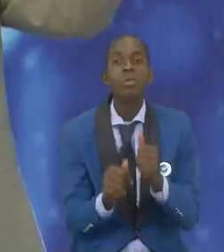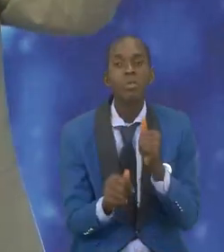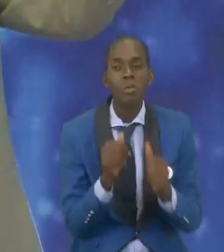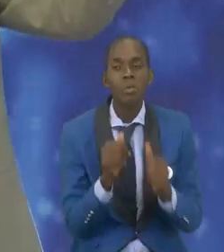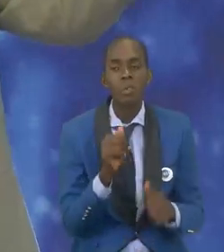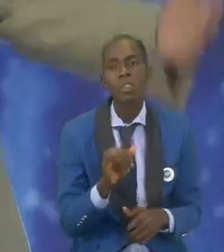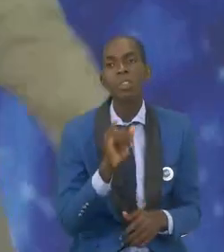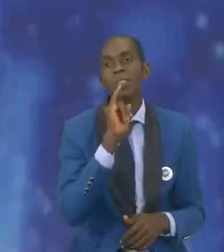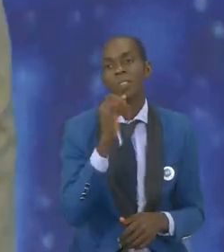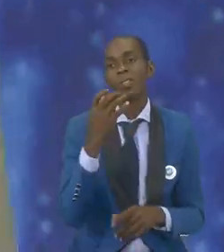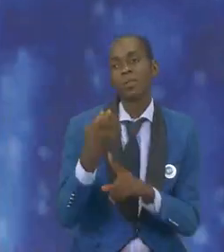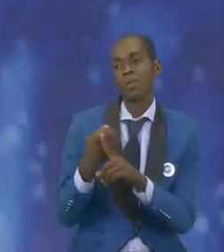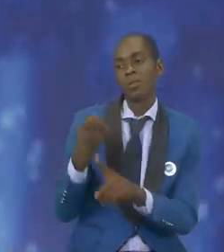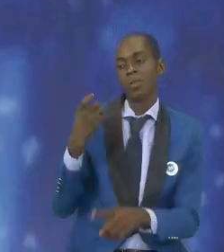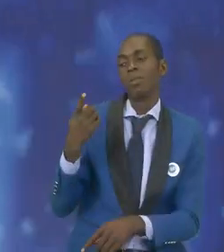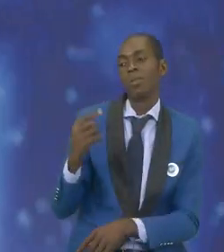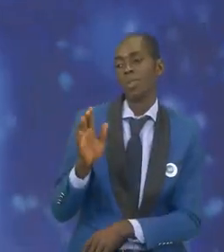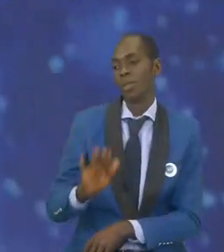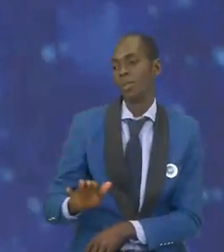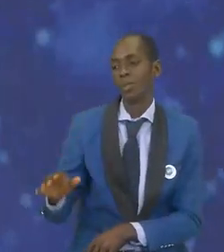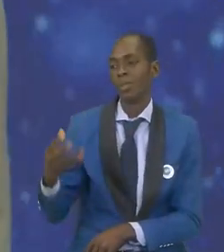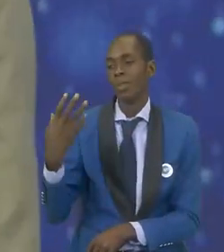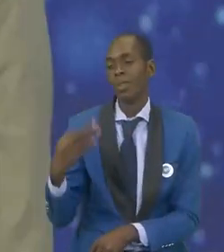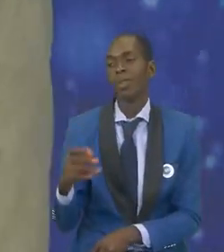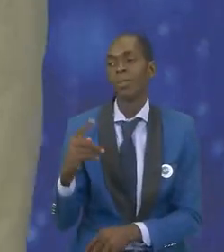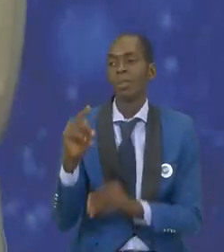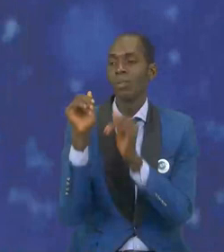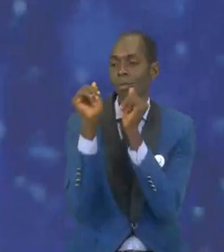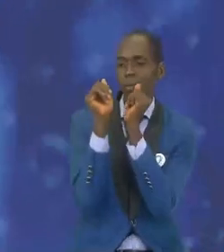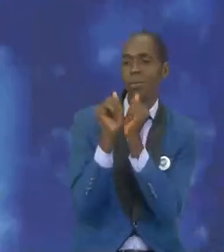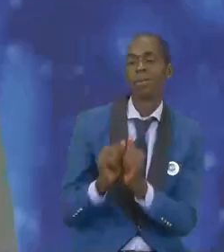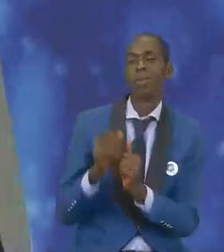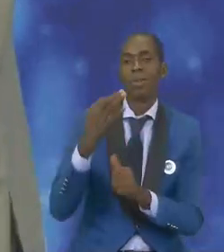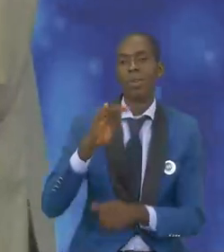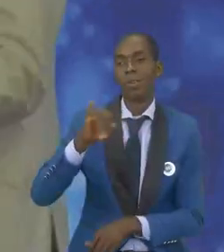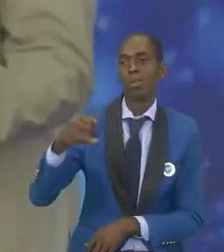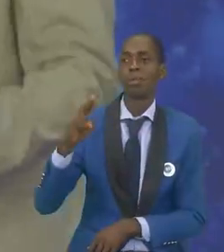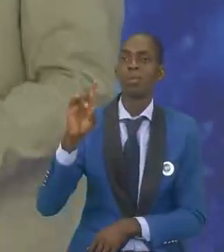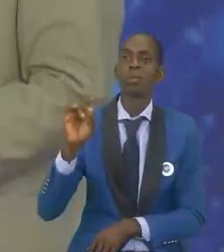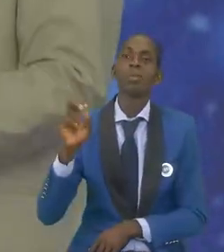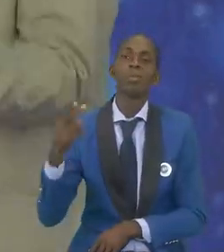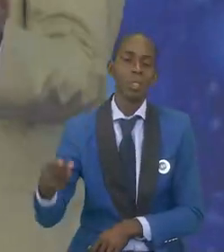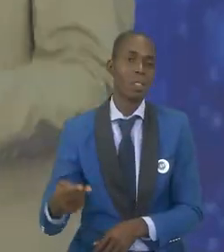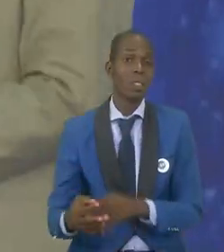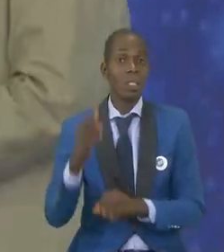Daniel le captifs de Judas